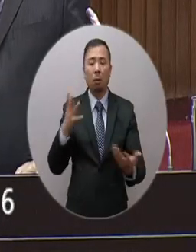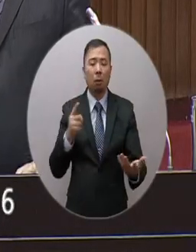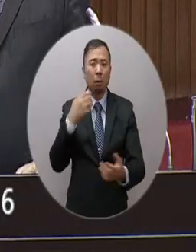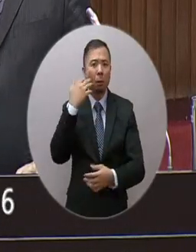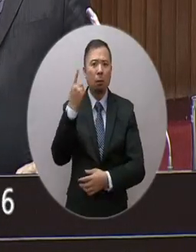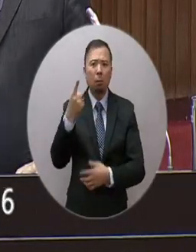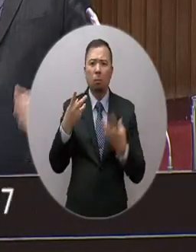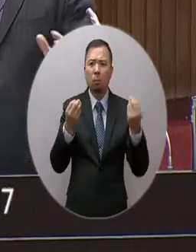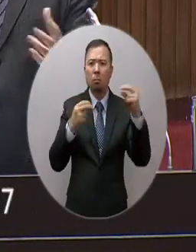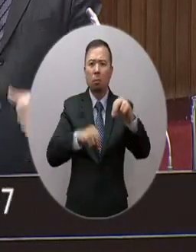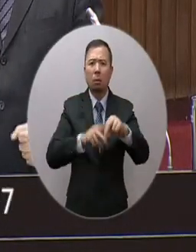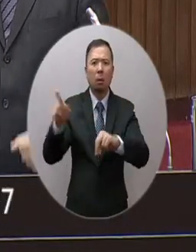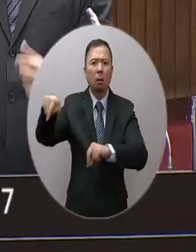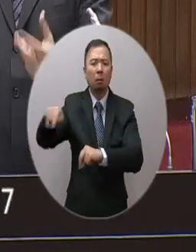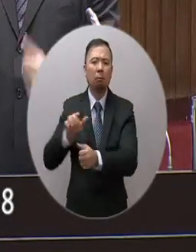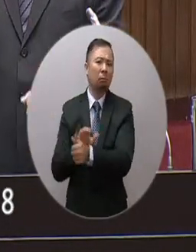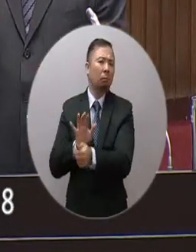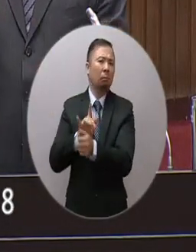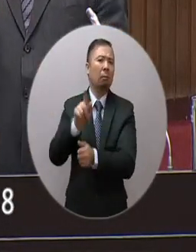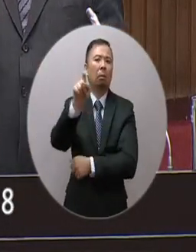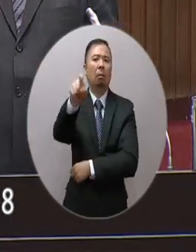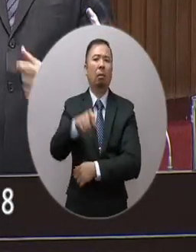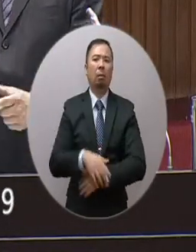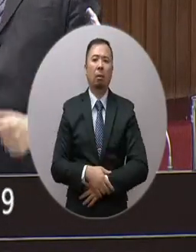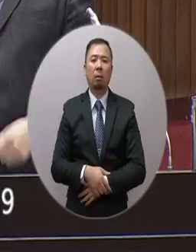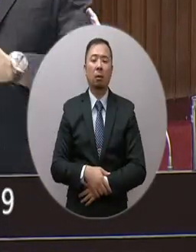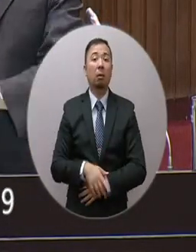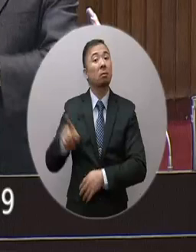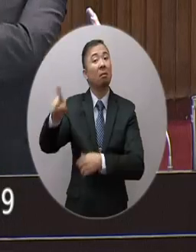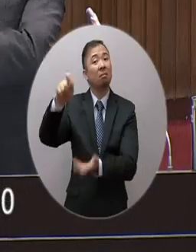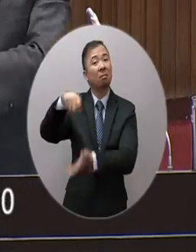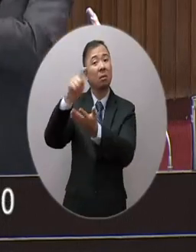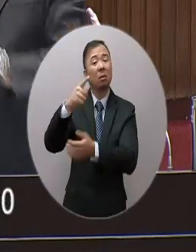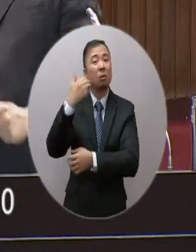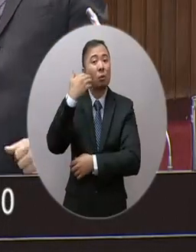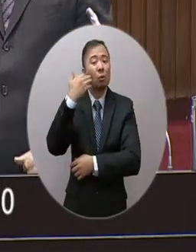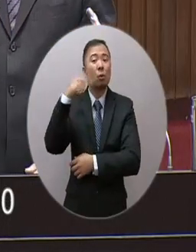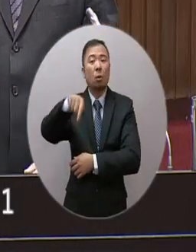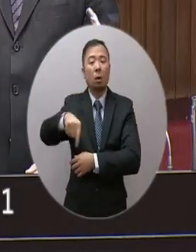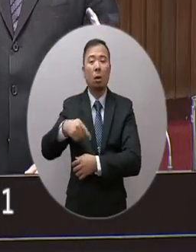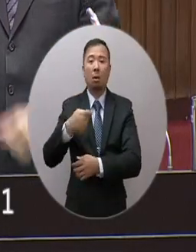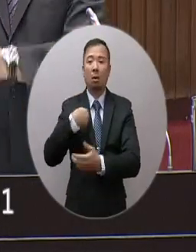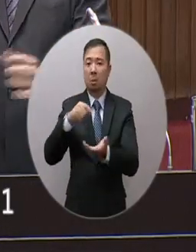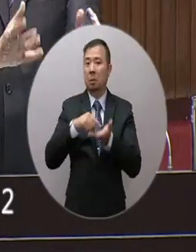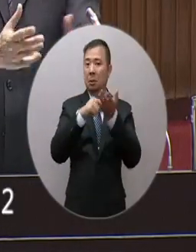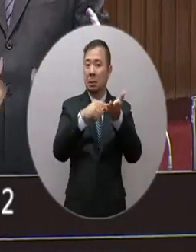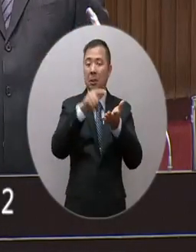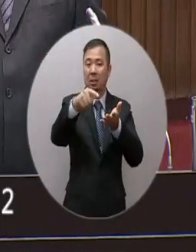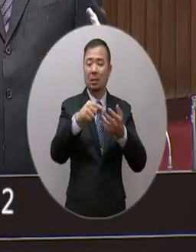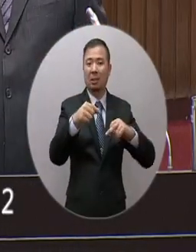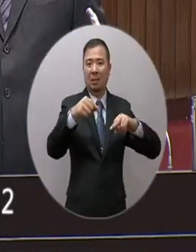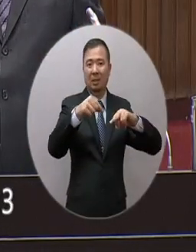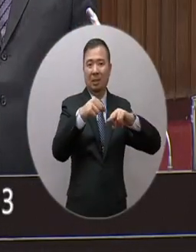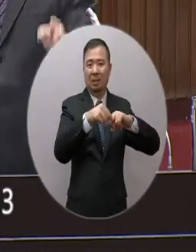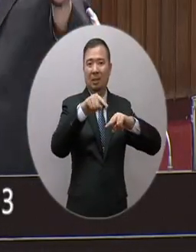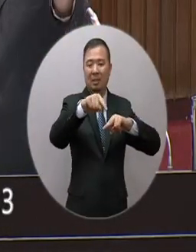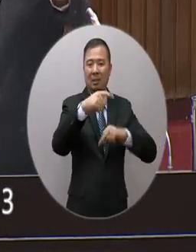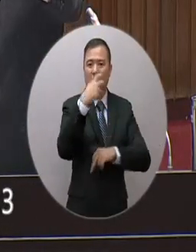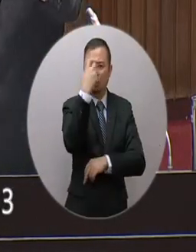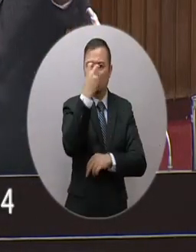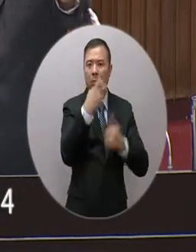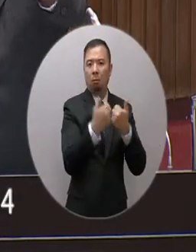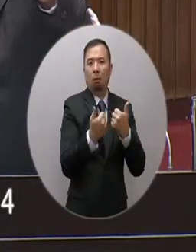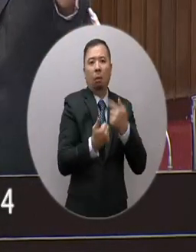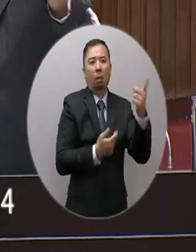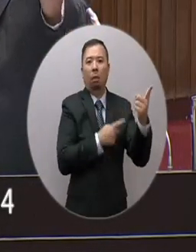出哩？这个相关的配套，各个讲委员，啊，我若要找金管会，甲阮讲做一个问题，即马阁提金管会。好，这个就